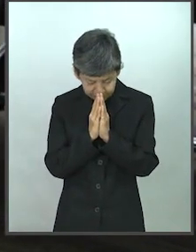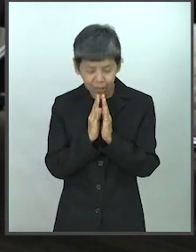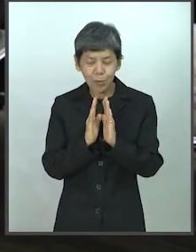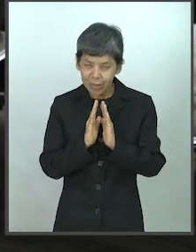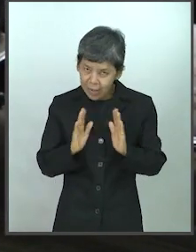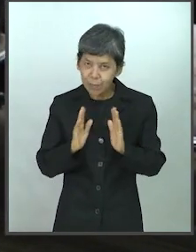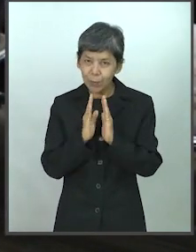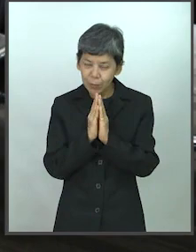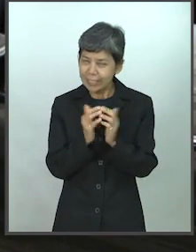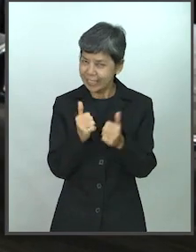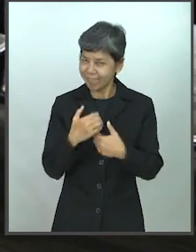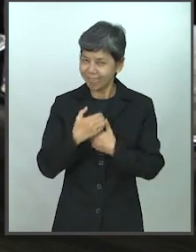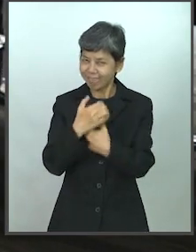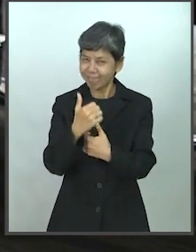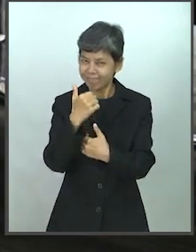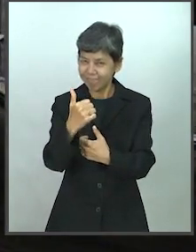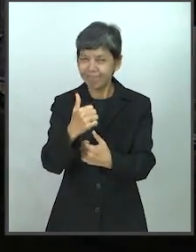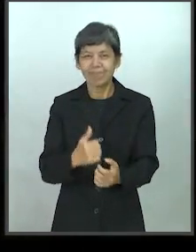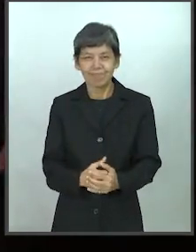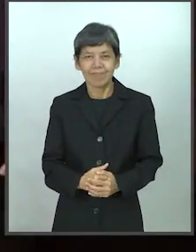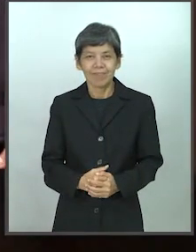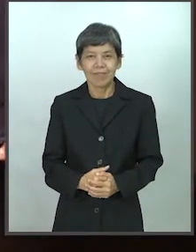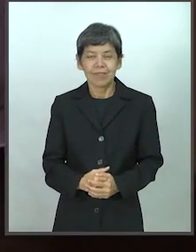ขอบคุณครับแล้วก็ยินดีกับรางวัลด้วยนะ ค่ะ